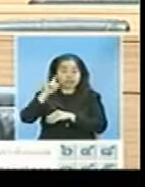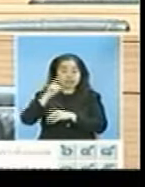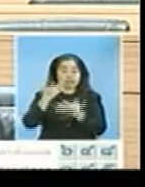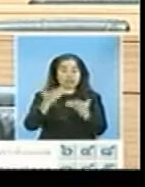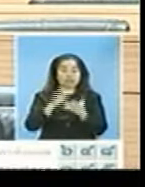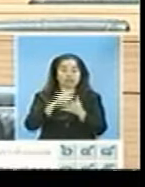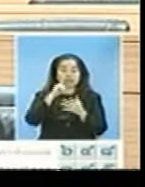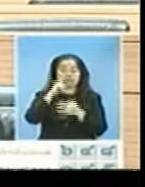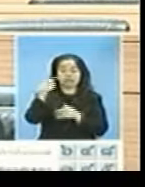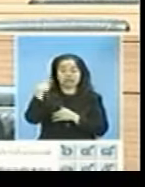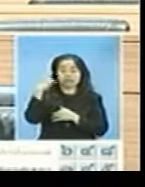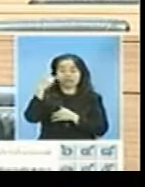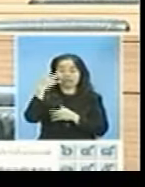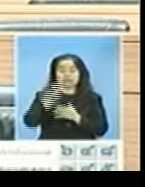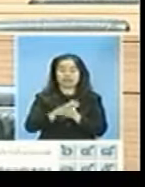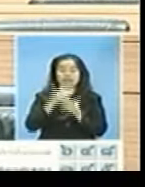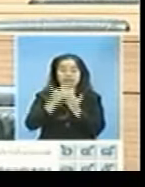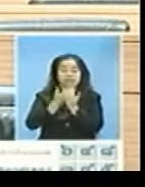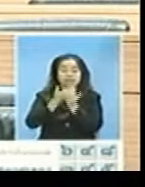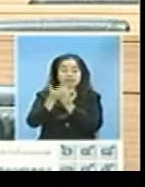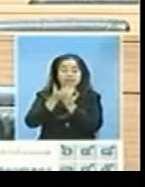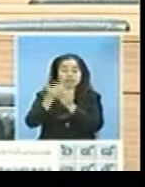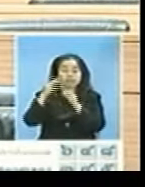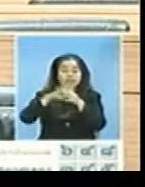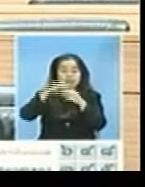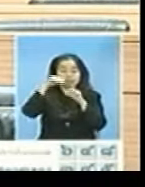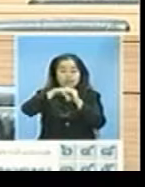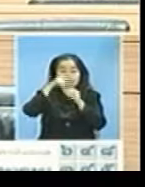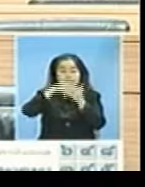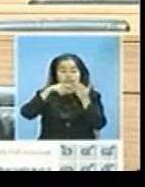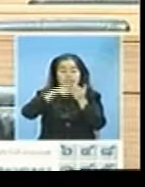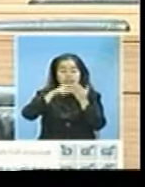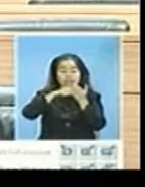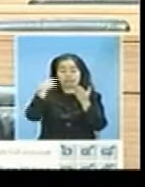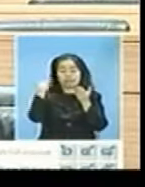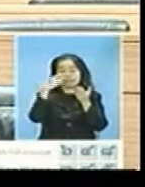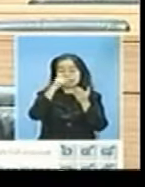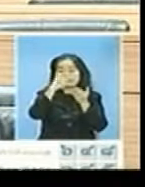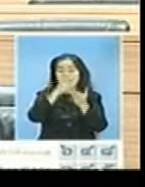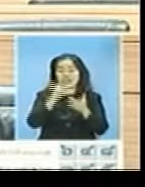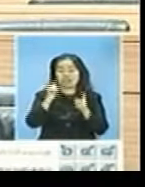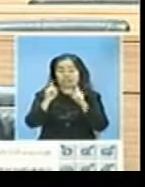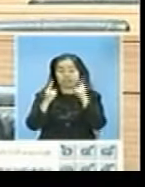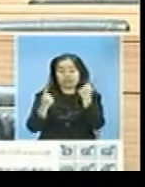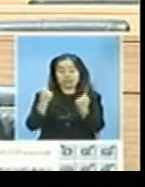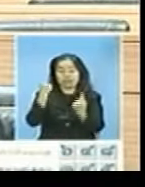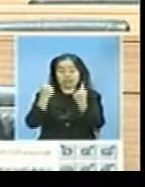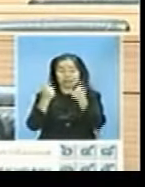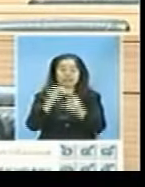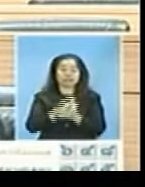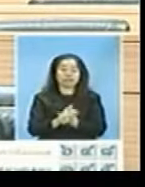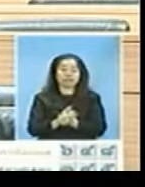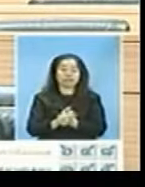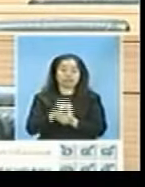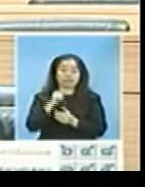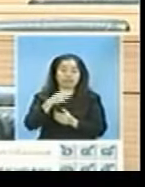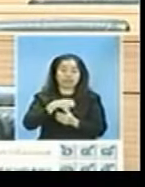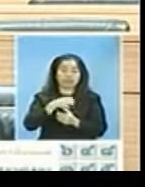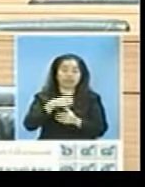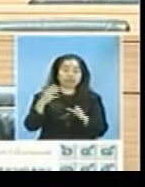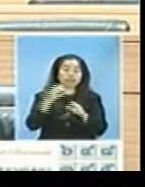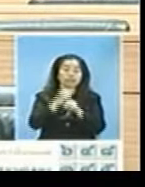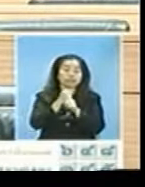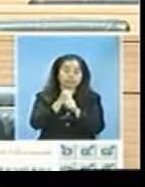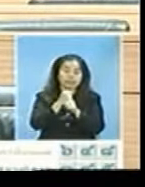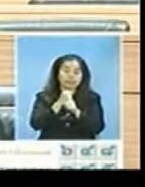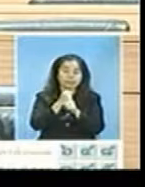ยไม่มีประโยชน์และก็เสียเงินในการเลือกตั้งสสร.ไปโดยเปล่าประโยชน์นะครับนี่คือประเด็นซึ่งผมอยากจะสรุปสั้น